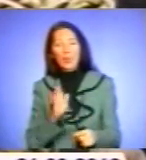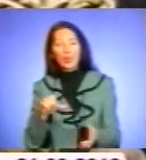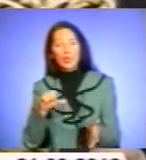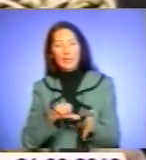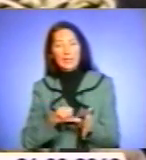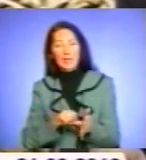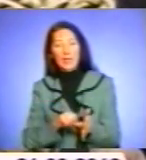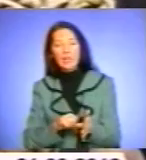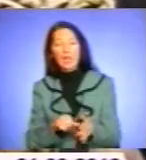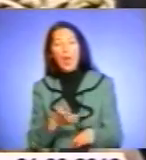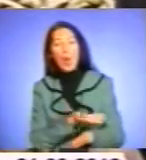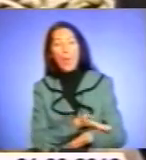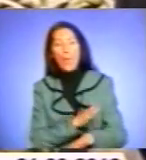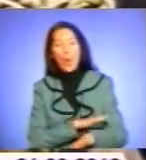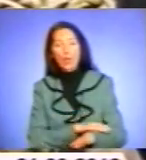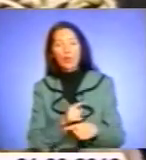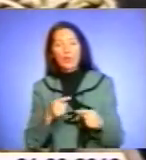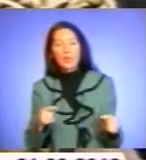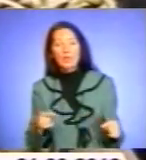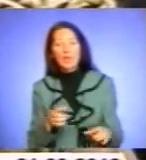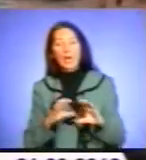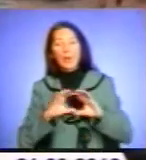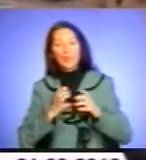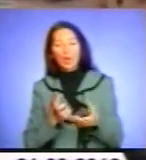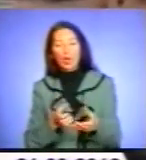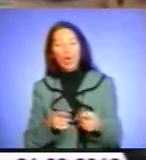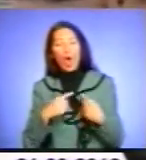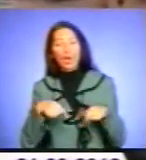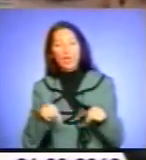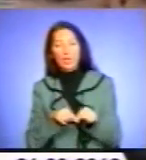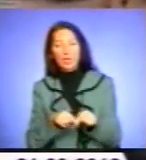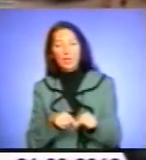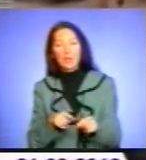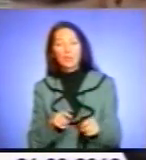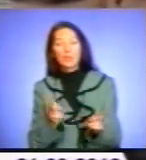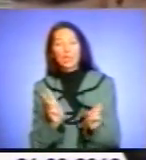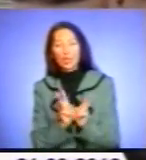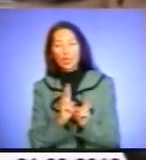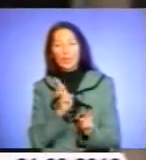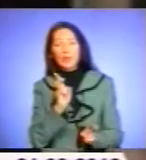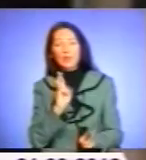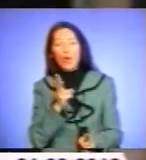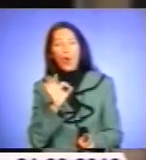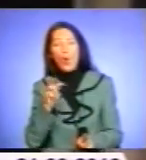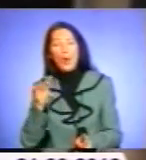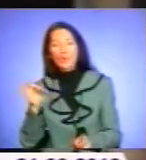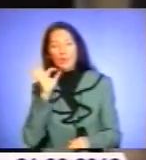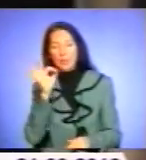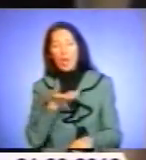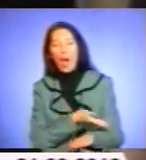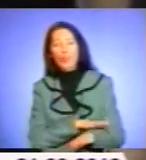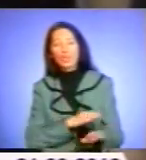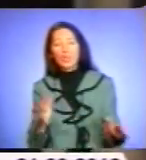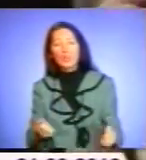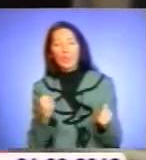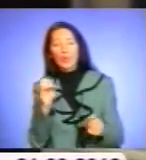представляти Польщу в різних міжнародних організаціях. Загалом під час зустрічі Броніслав Комаровський наголосив, Польща підтримує європейські